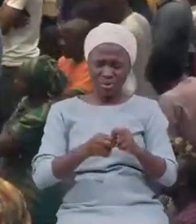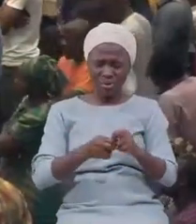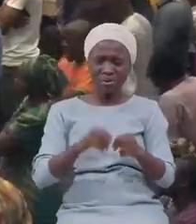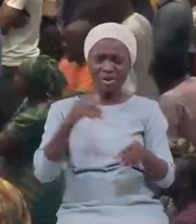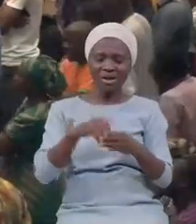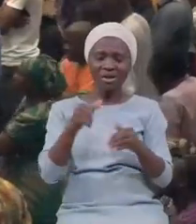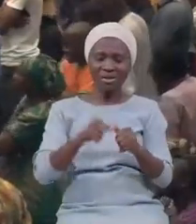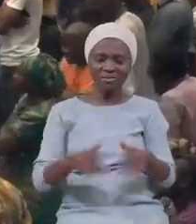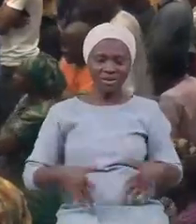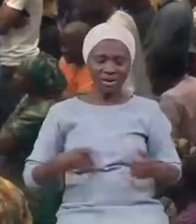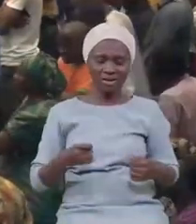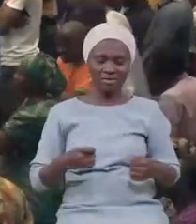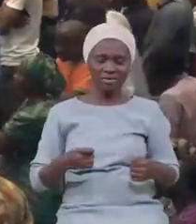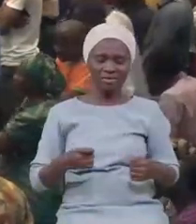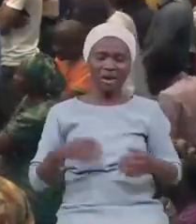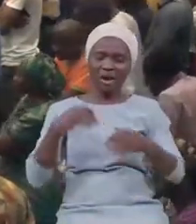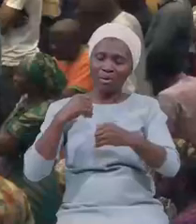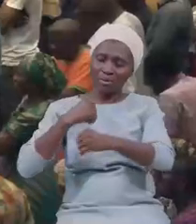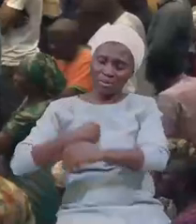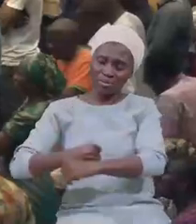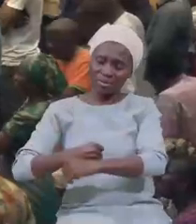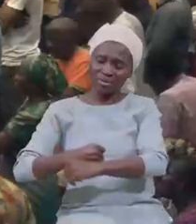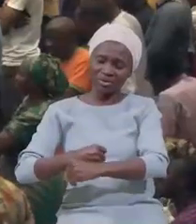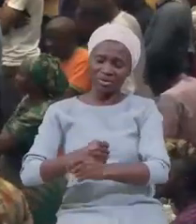la protection, la préservation